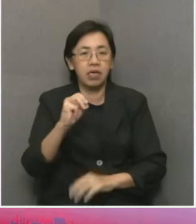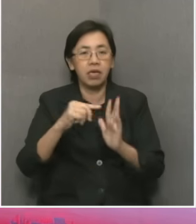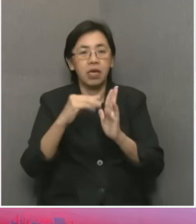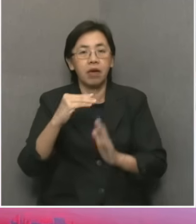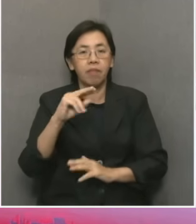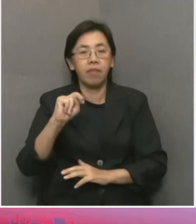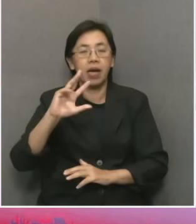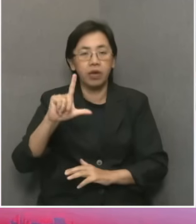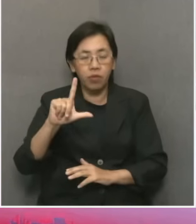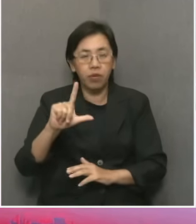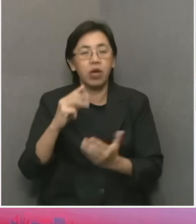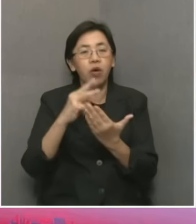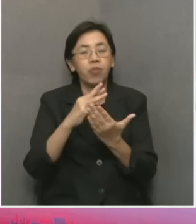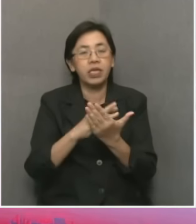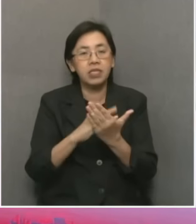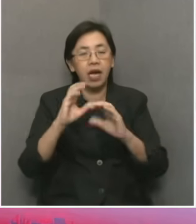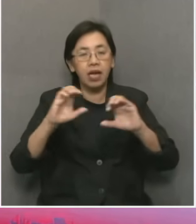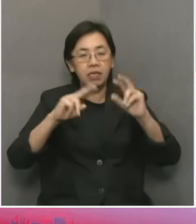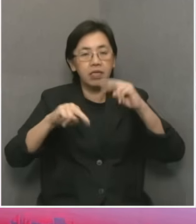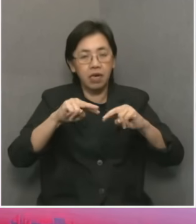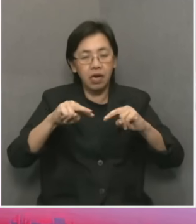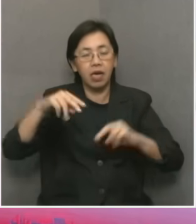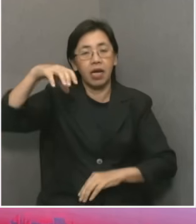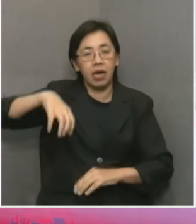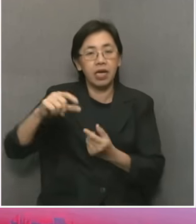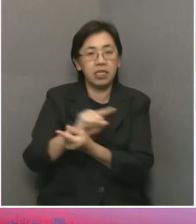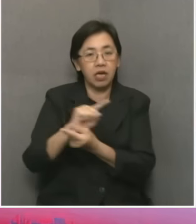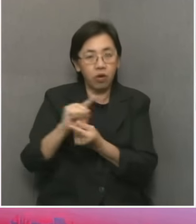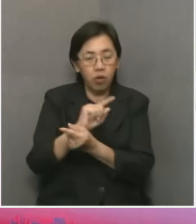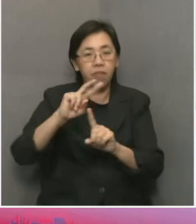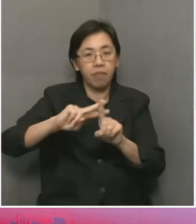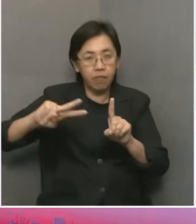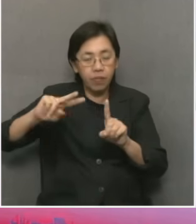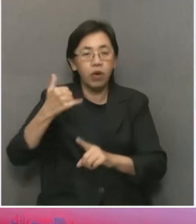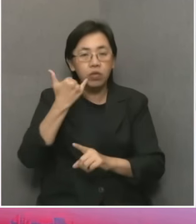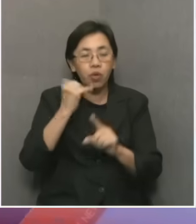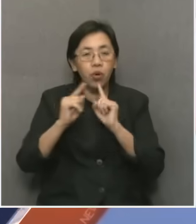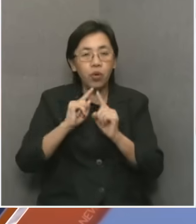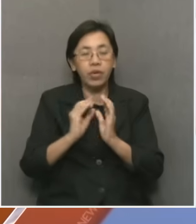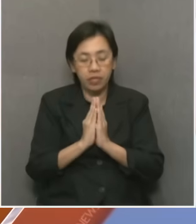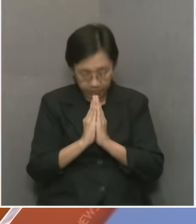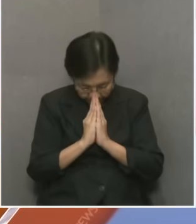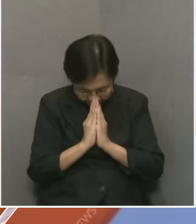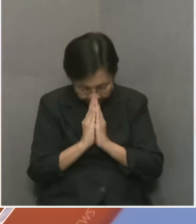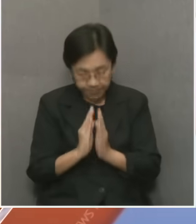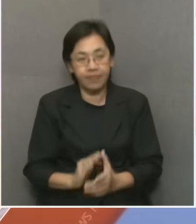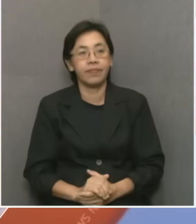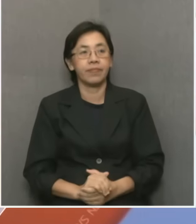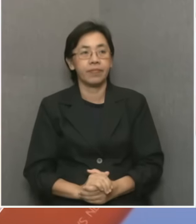ารย์ภาควิชารัฐศาสตร์คณะสังคมศาสตร์มหาวิทยาลัยศรีนครินทรวิโรฒอยู่ในสายกับเราแล้วค่ะสวัสดีค่ะอาจารย์คะ ส